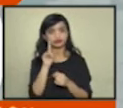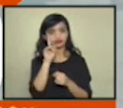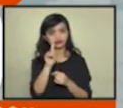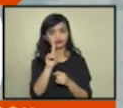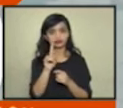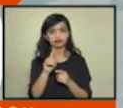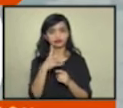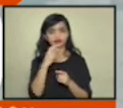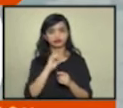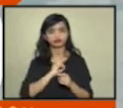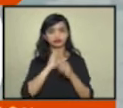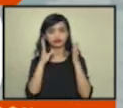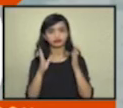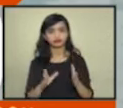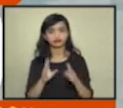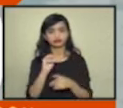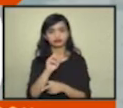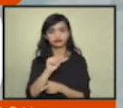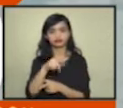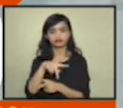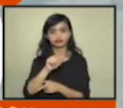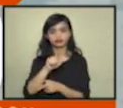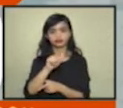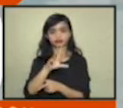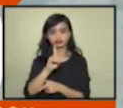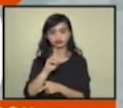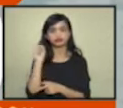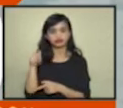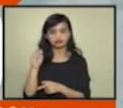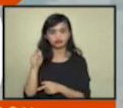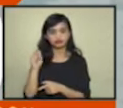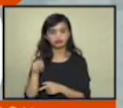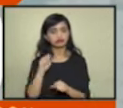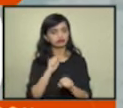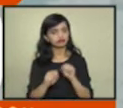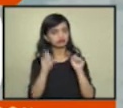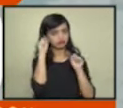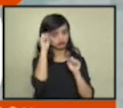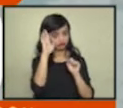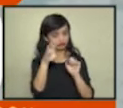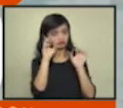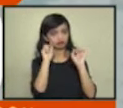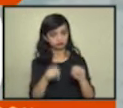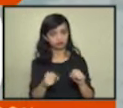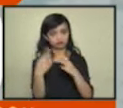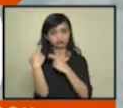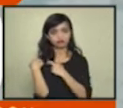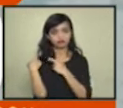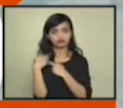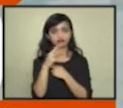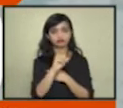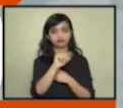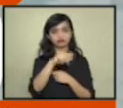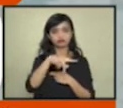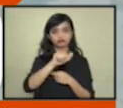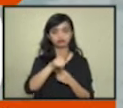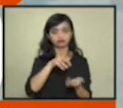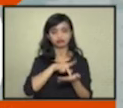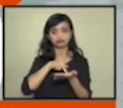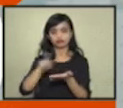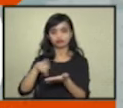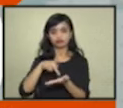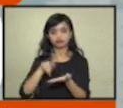mga mamayari ng Mapalad Rice Mill. So, ibig sabihin, sir, pwede natin i-obligay ng Mapalad Rice Mill na magbayad